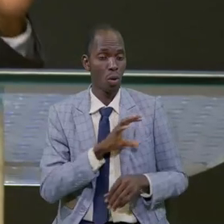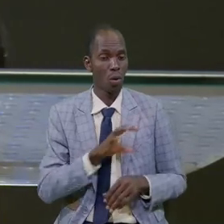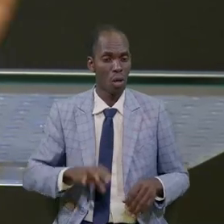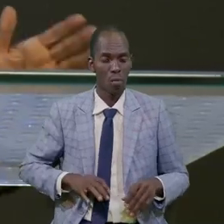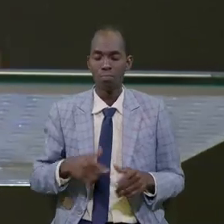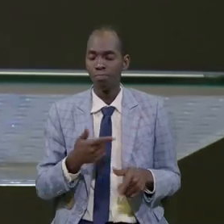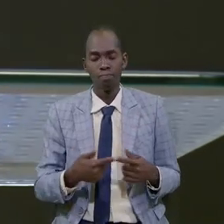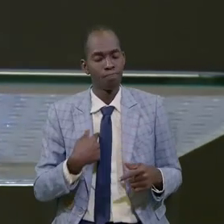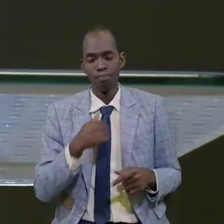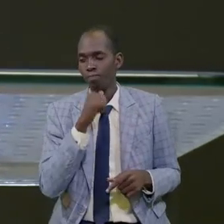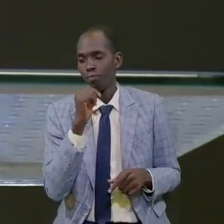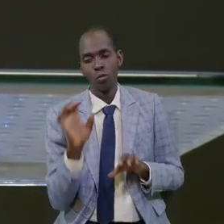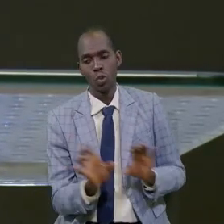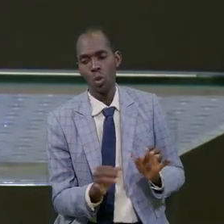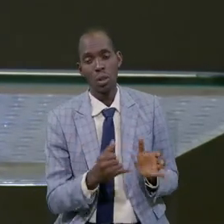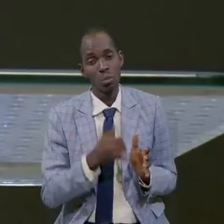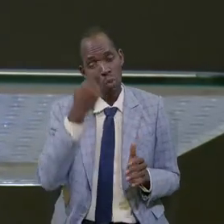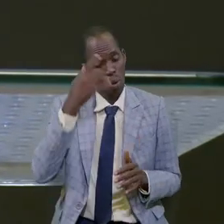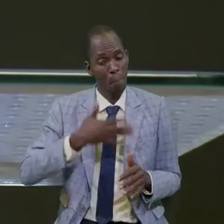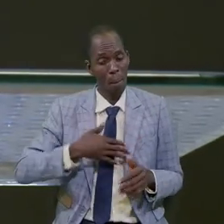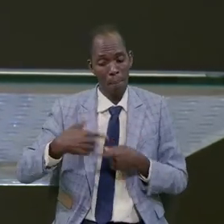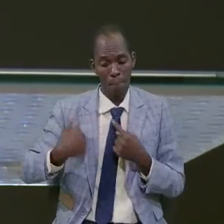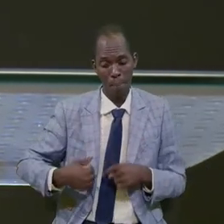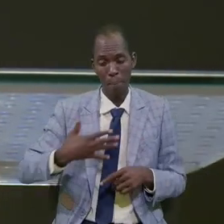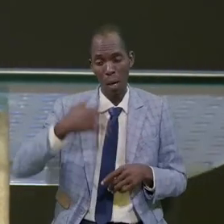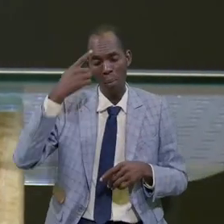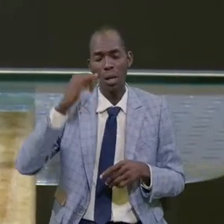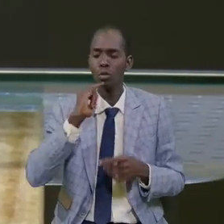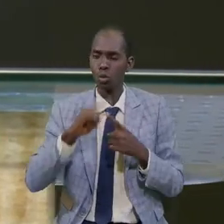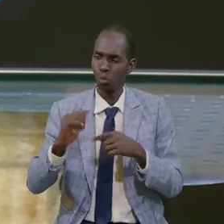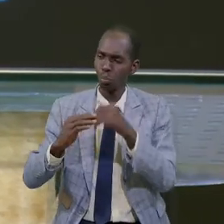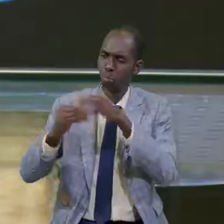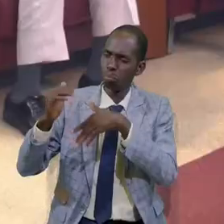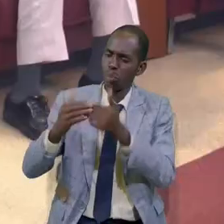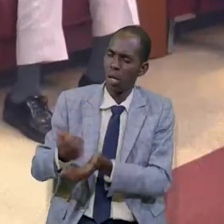esprit, mon cœur, ma vie, c'est pour édifier les autres. En